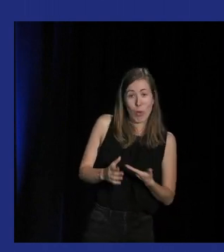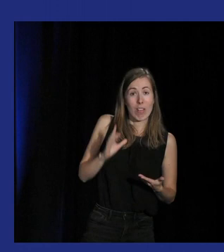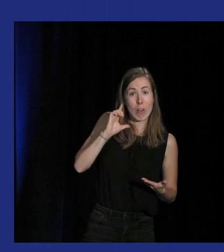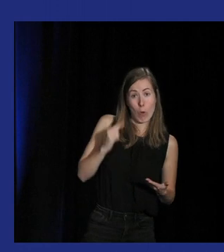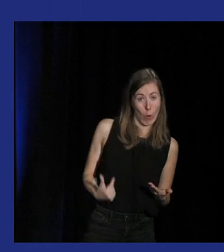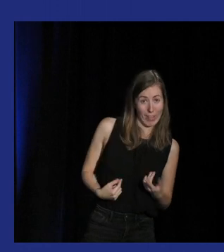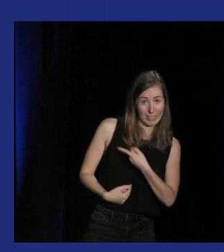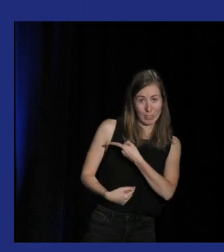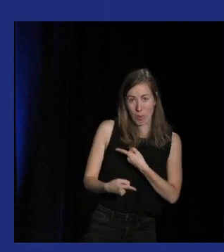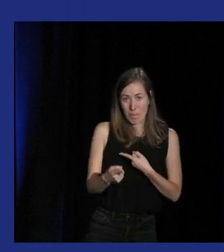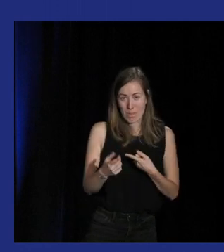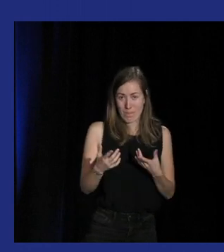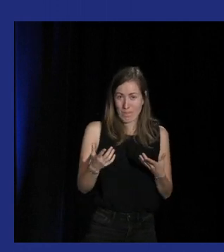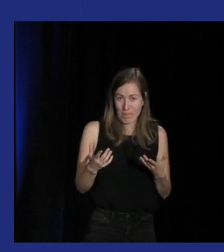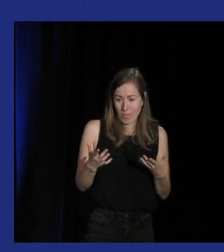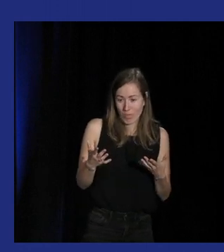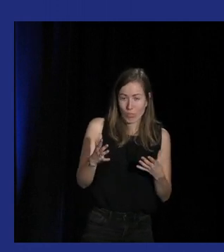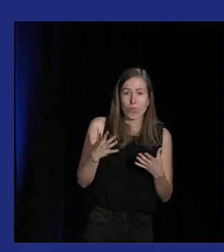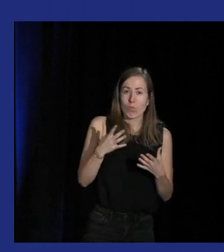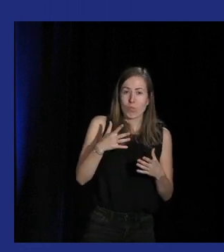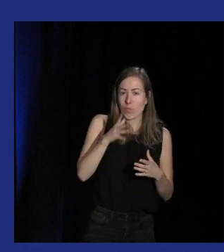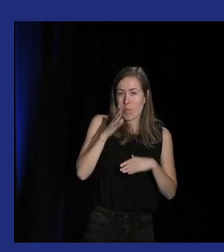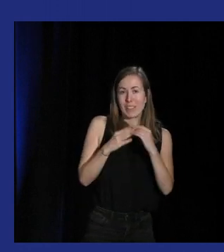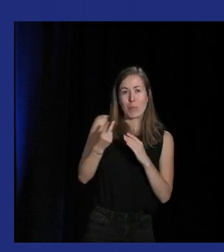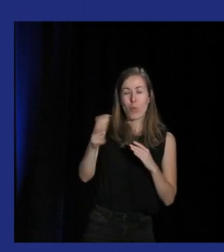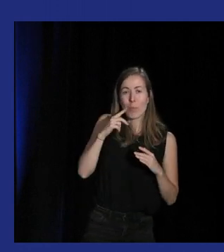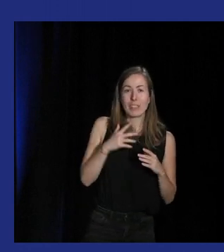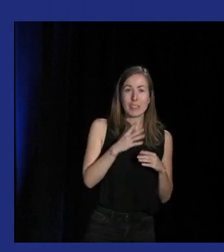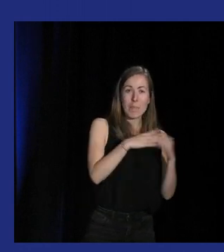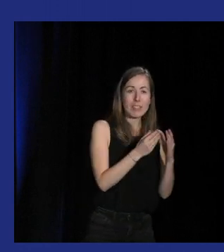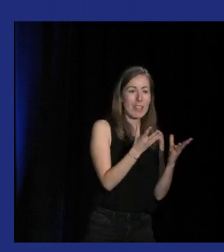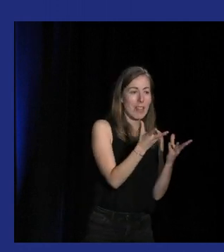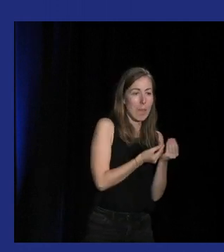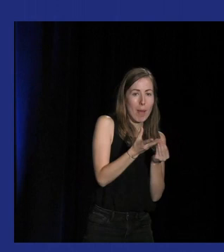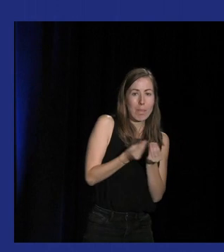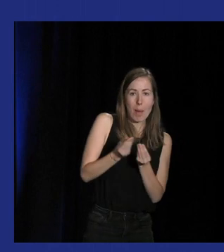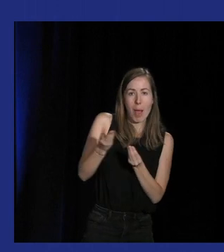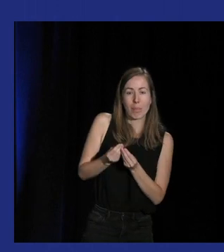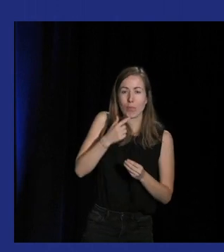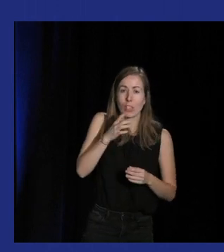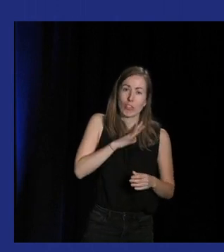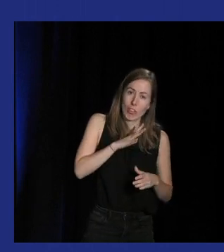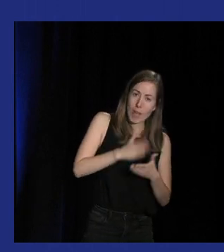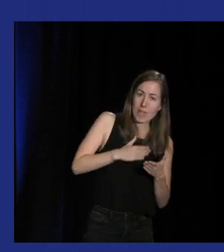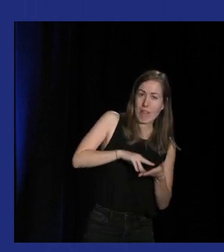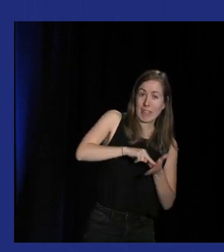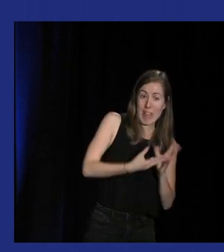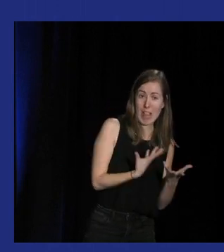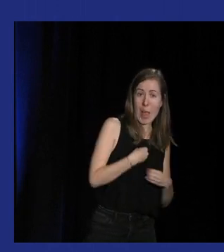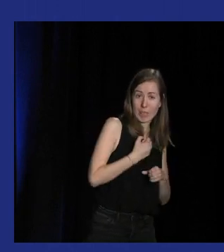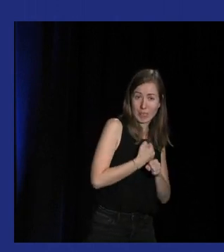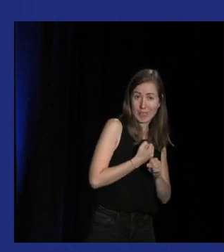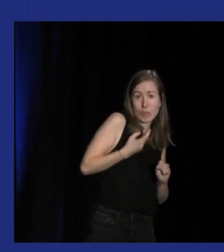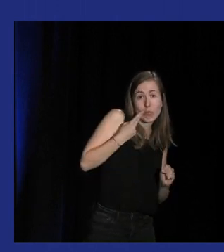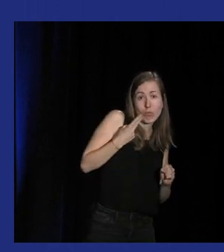c'est en quelque sorte un peu l'agrégation de plusieurs métiers donc tu es quelque part aussi bien dans le technique que dans le dans le créatif et du coup